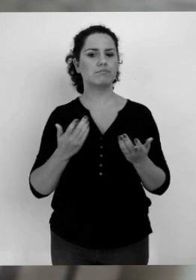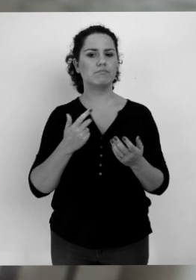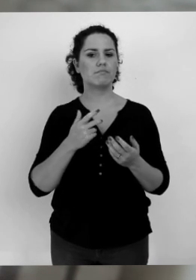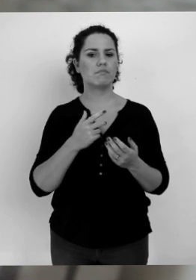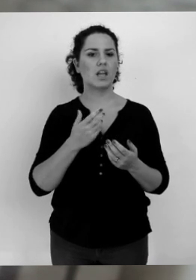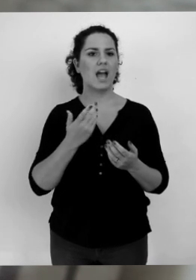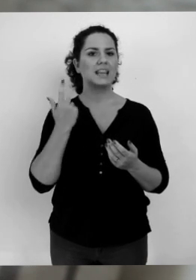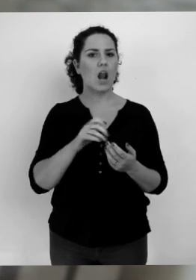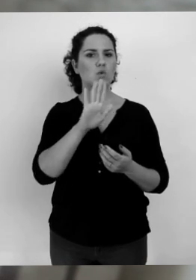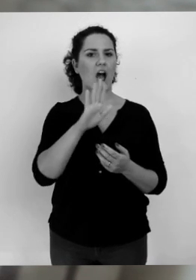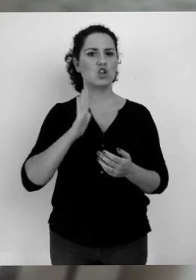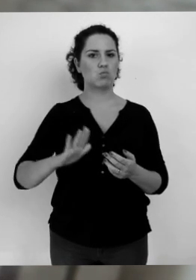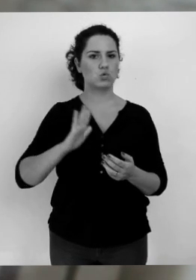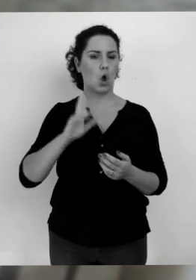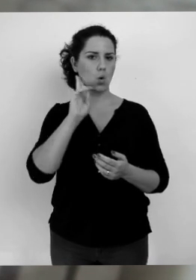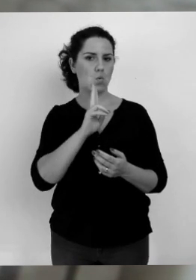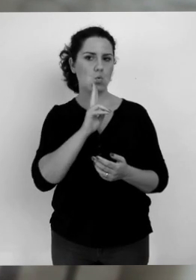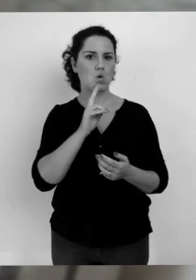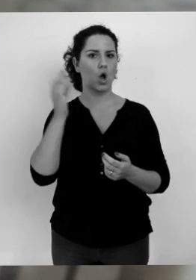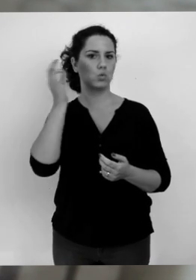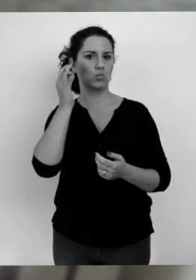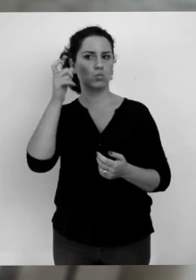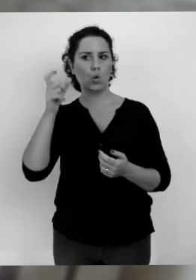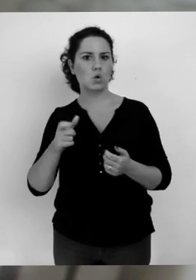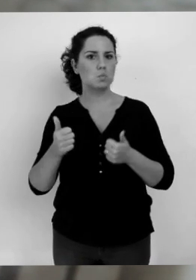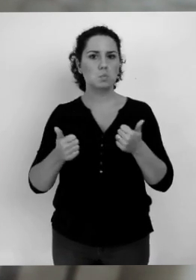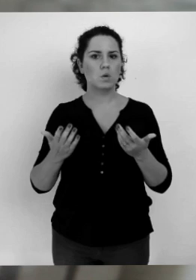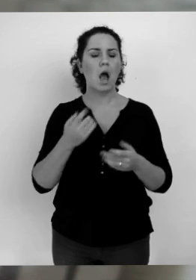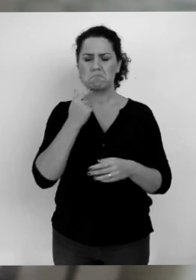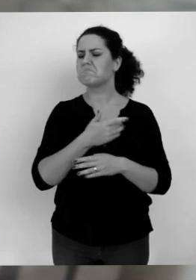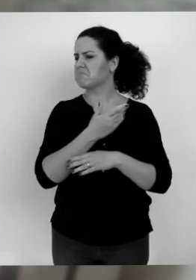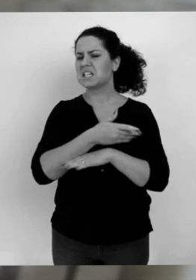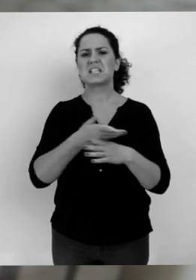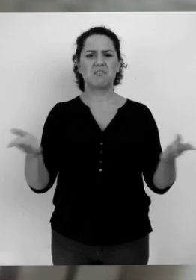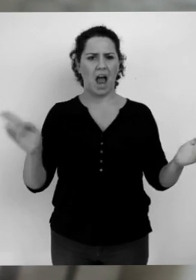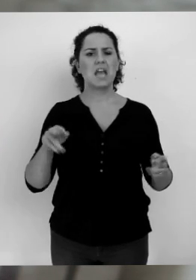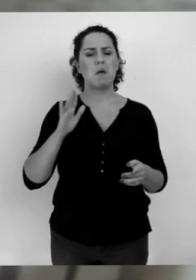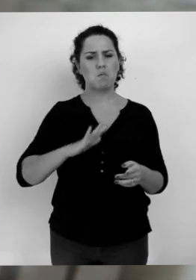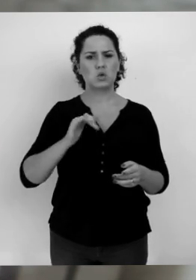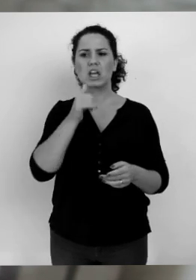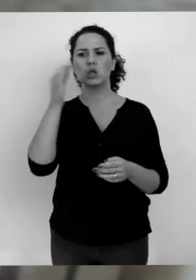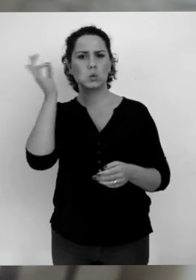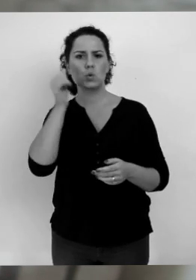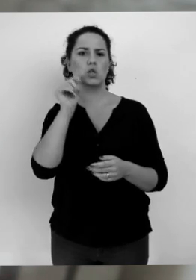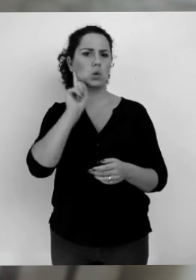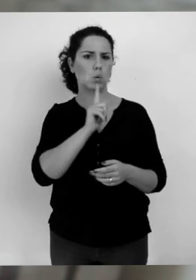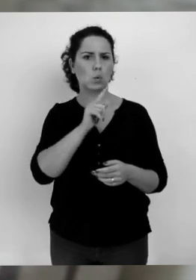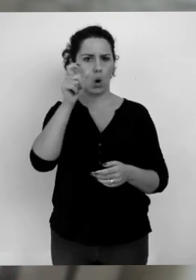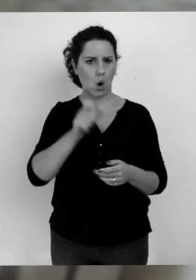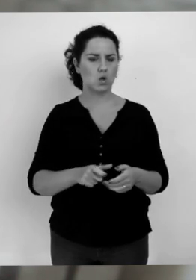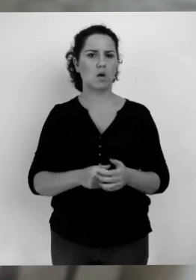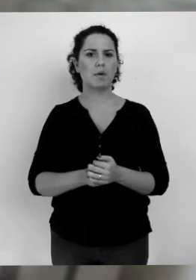Da li su vaše mušterije i gluhe i čuće osobe ili? Jesu, svakakve ima mušterije i čuće i gluhe